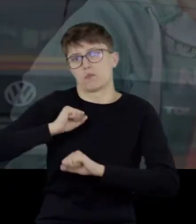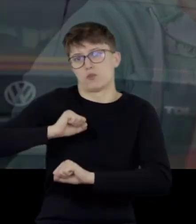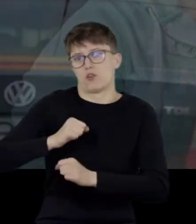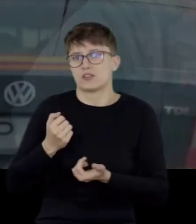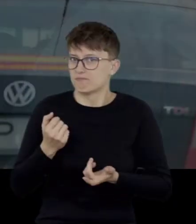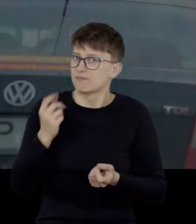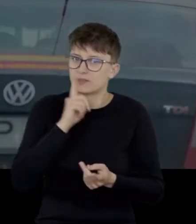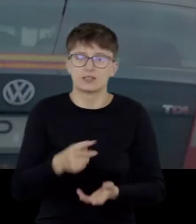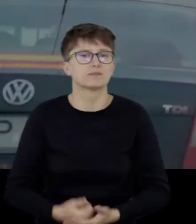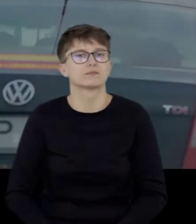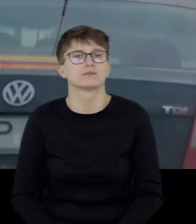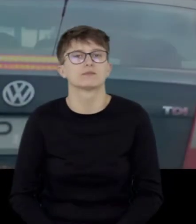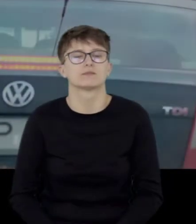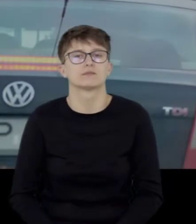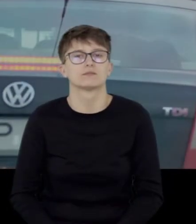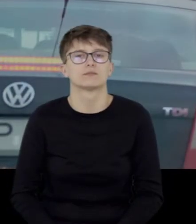się obroni, tak?